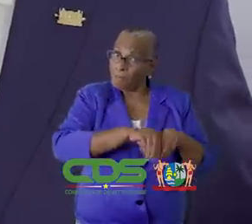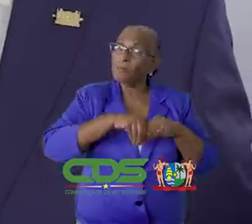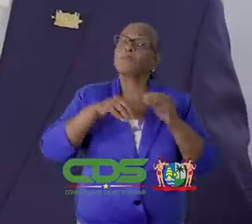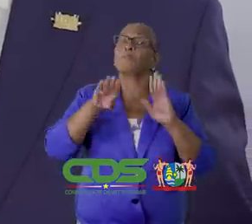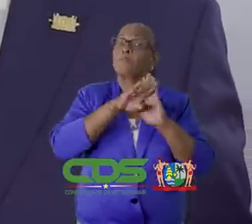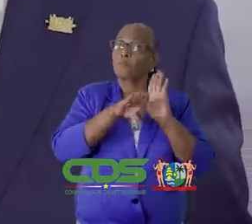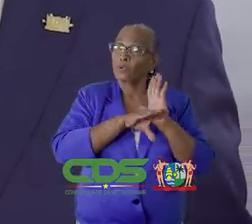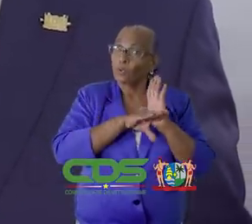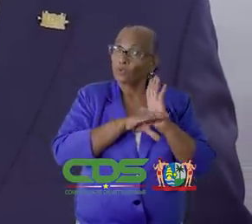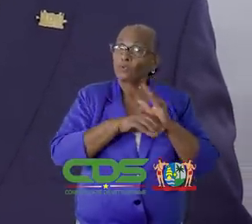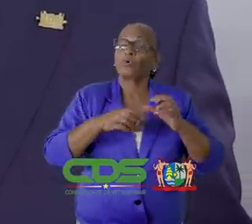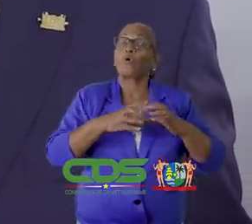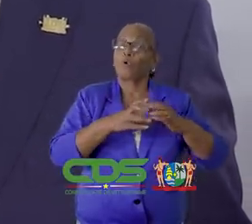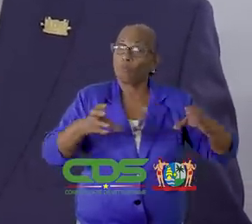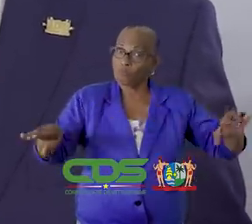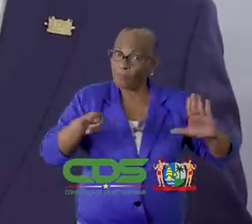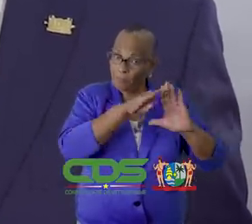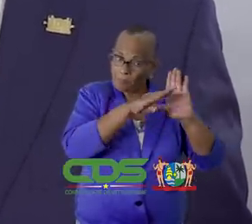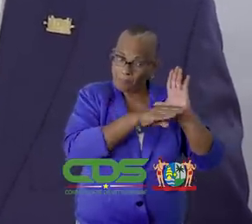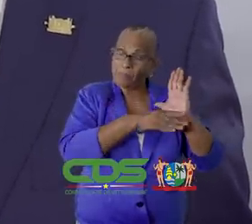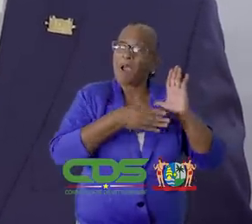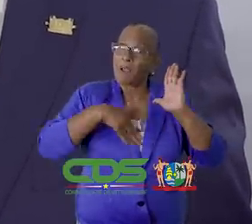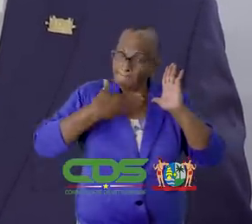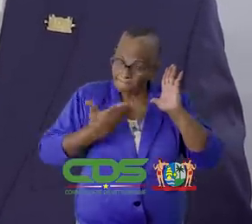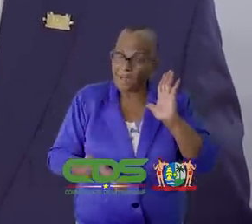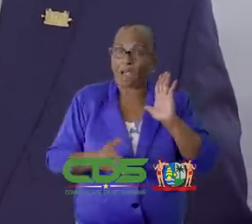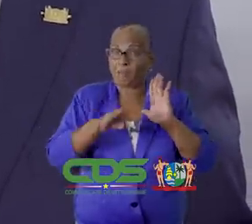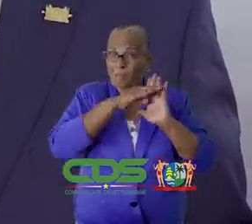inachtneming van het protocol openbaar vervoer.